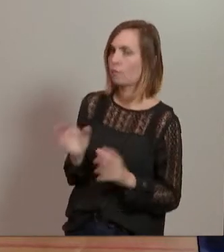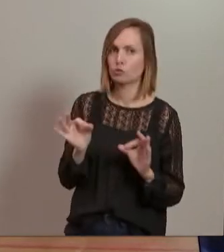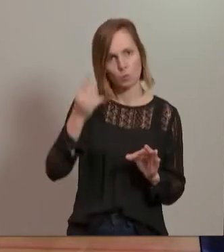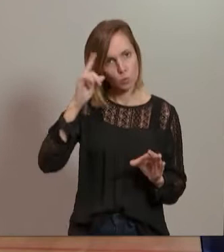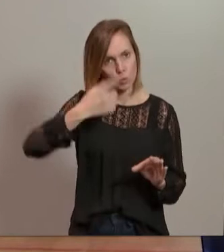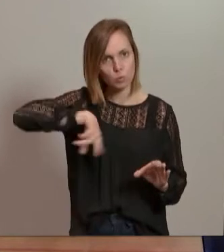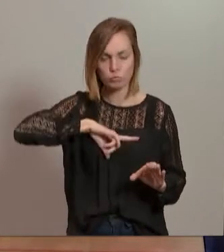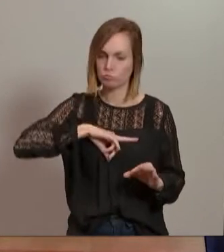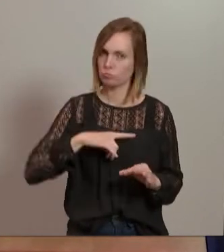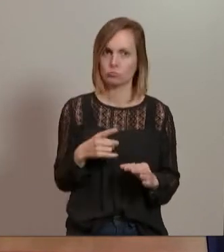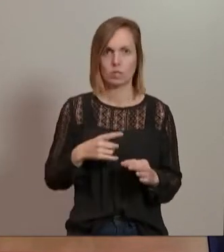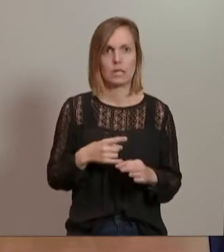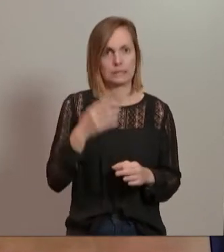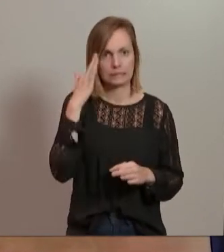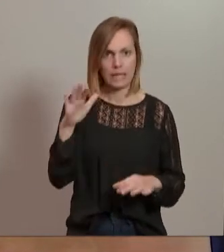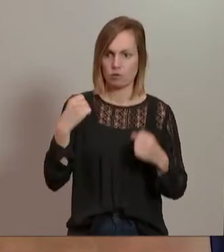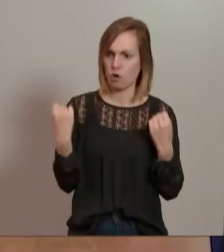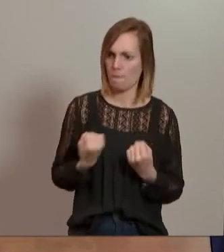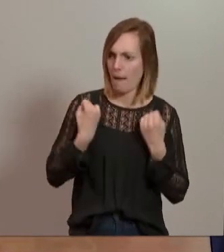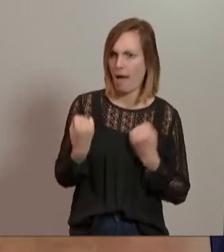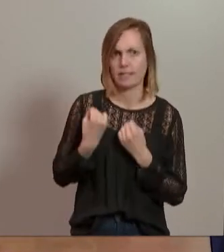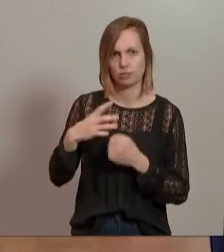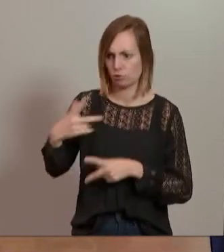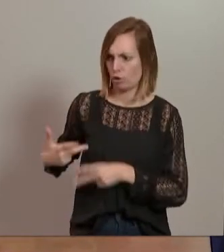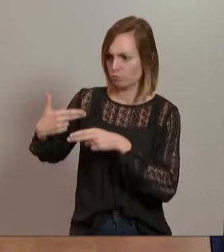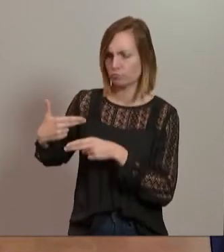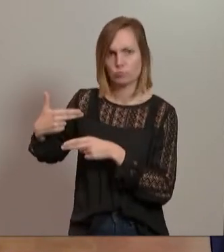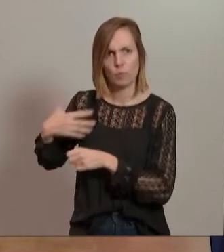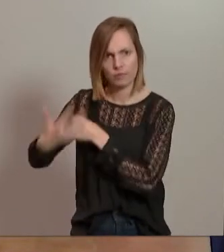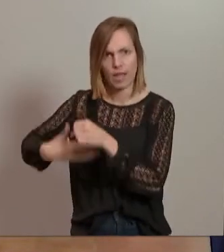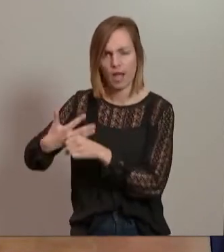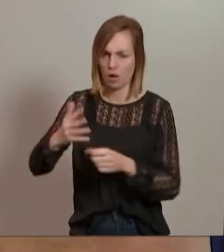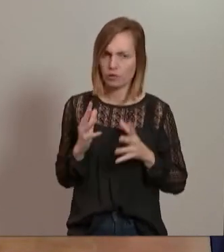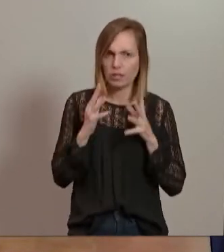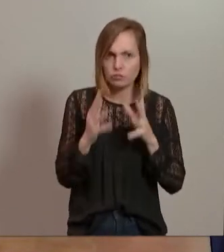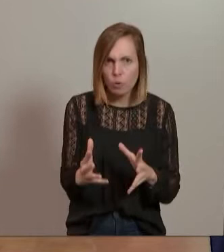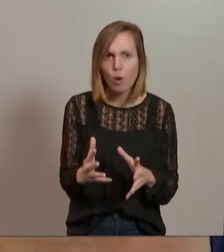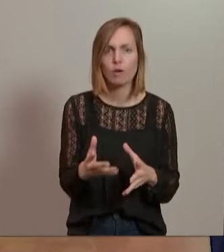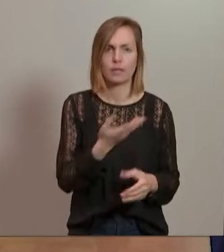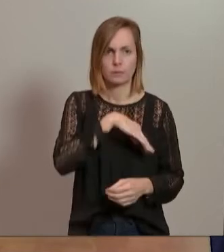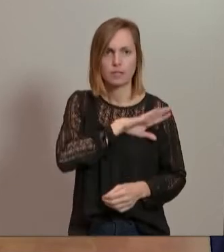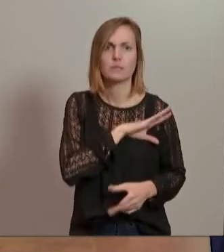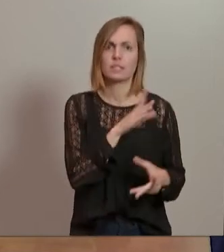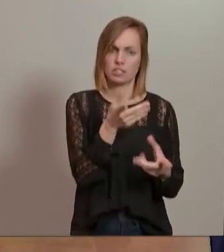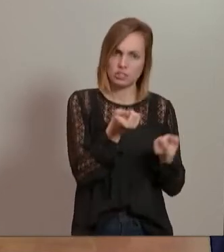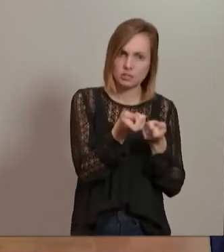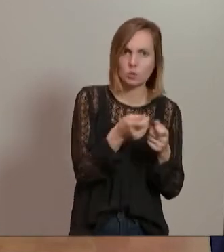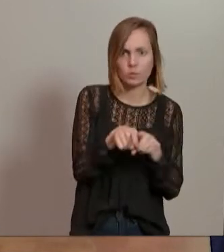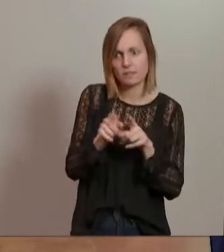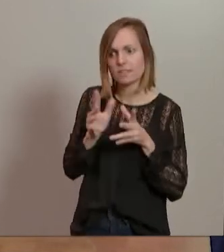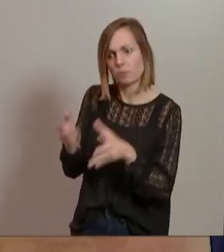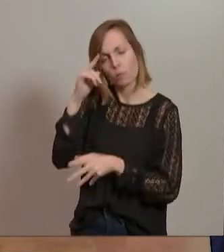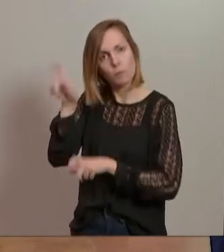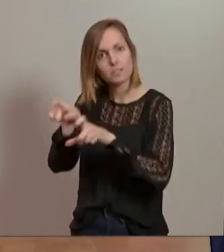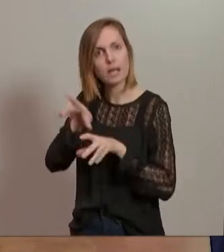engagements de campagne, traduit dans le projet de mandat qui est les soutenabilités financières, responsabilité de gestion et investissement pour les Reuséens et les